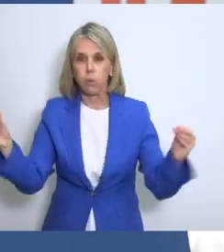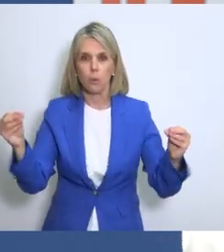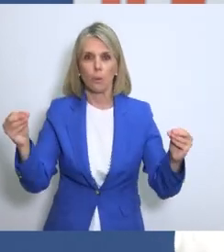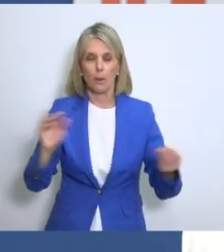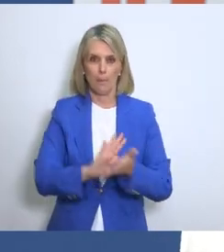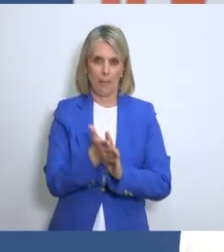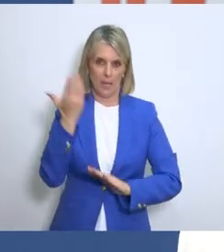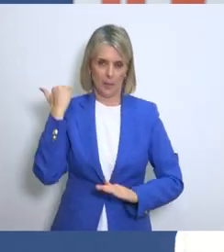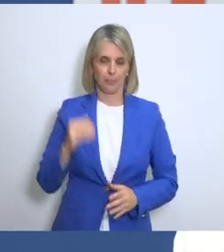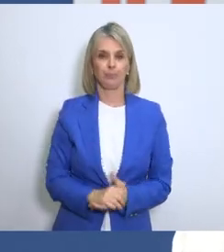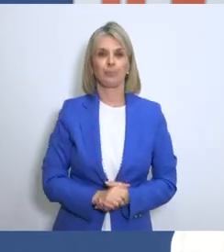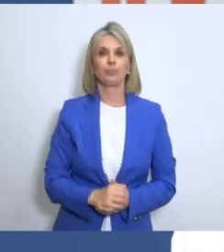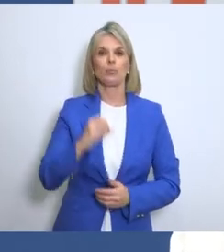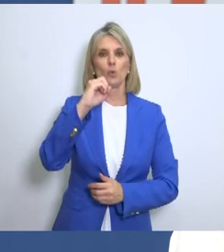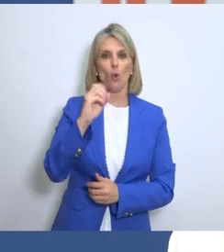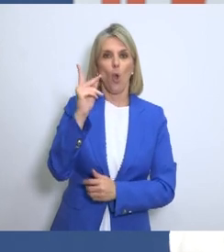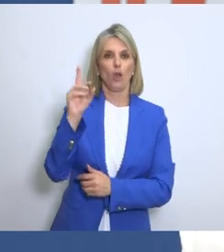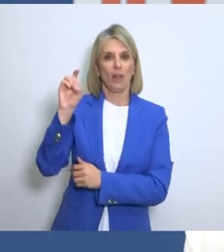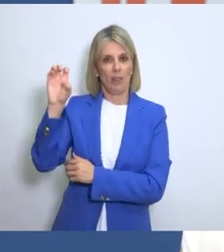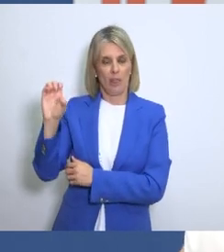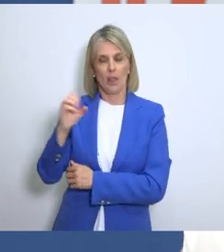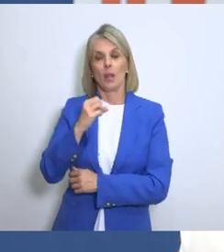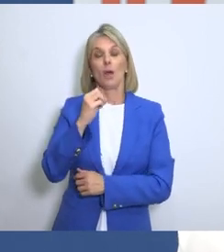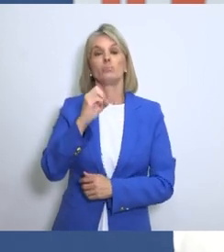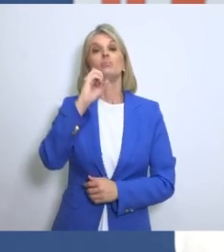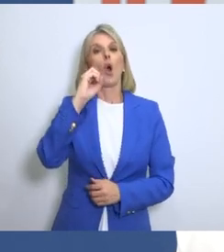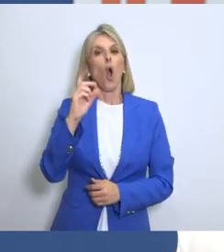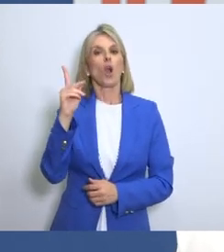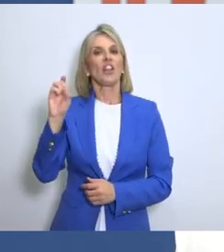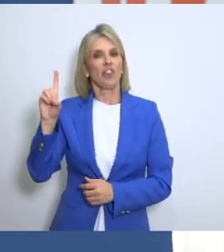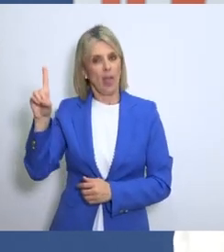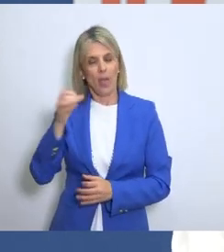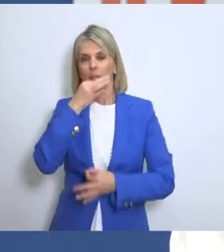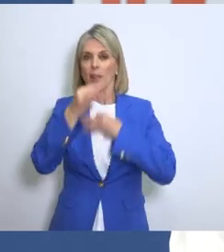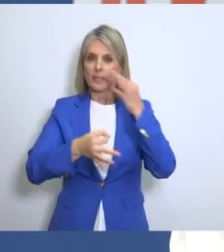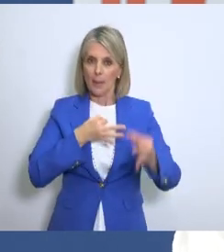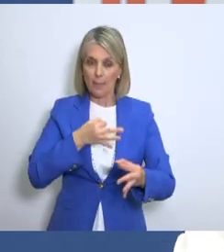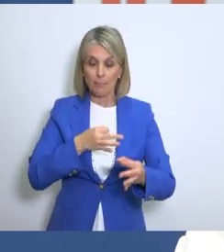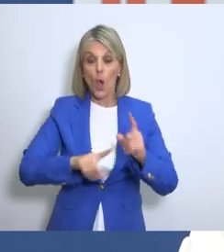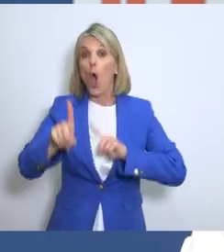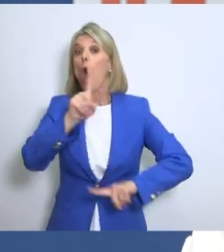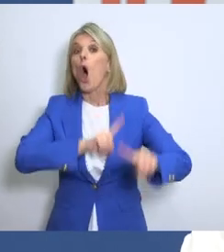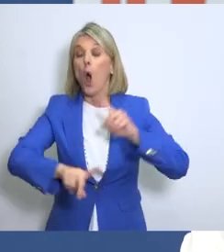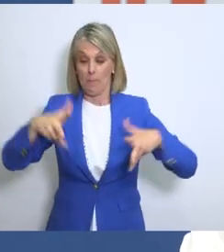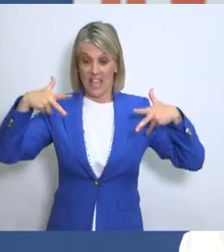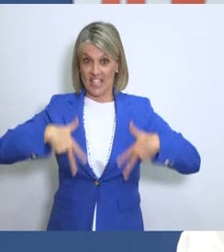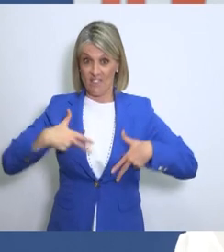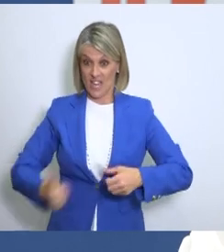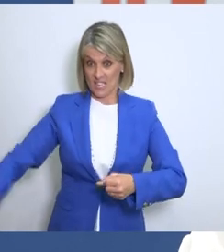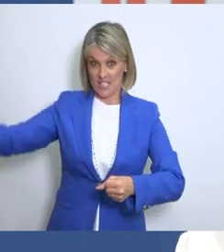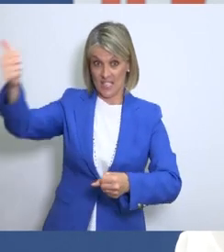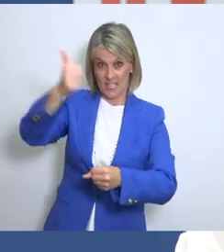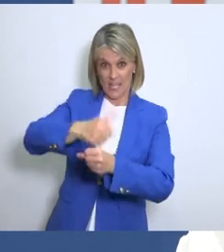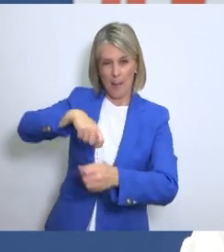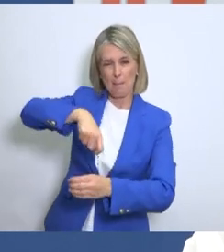Η ΟΚΔΕ θέλει να τονίσει. Όποια κυβέρνηση κι αν μαγειρευτεί από αυτές τις εκλογές, οι επόμενες μέρες